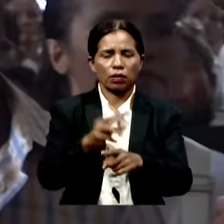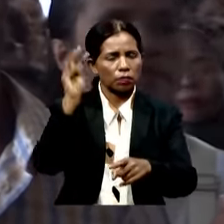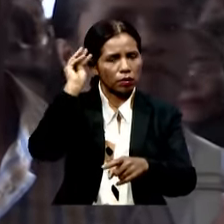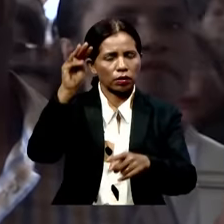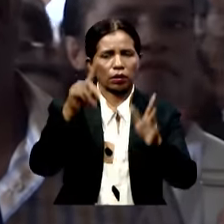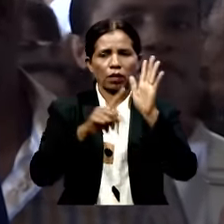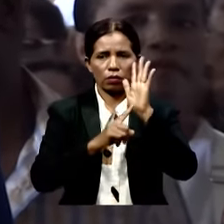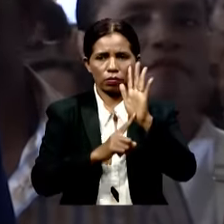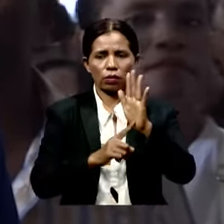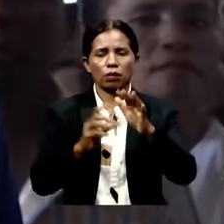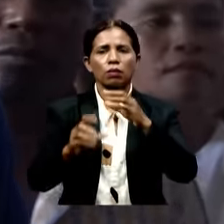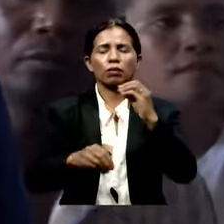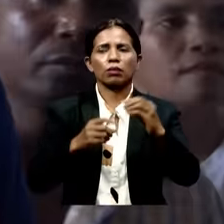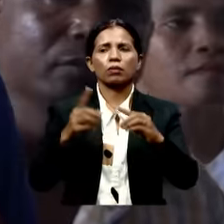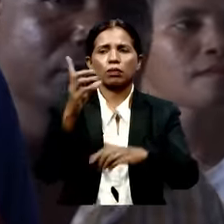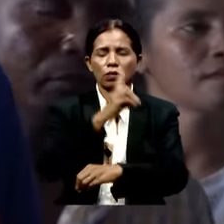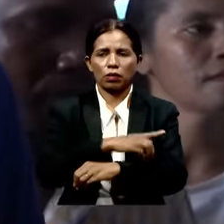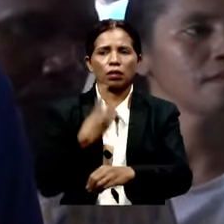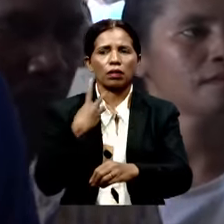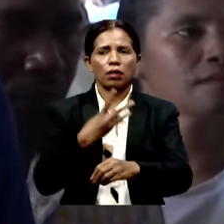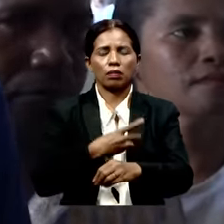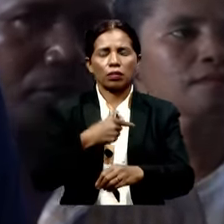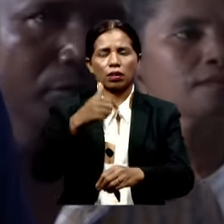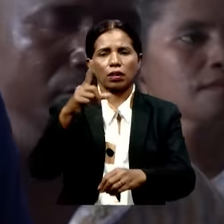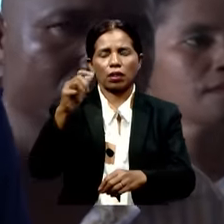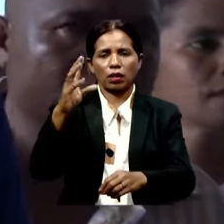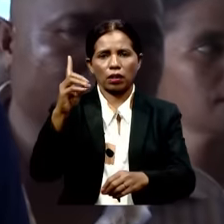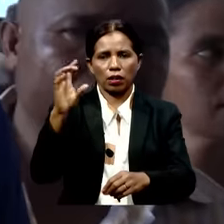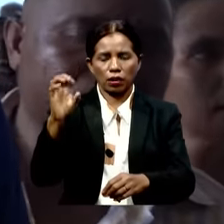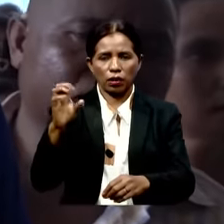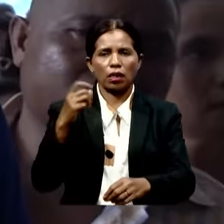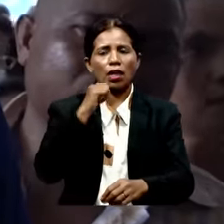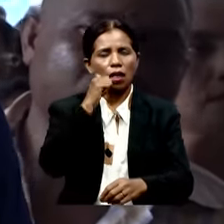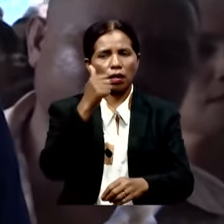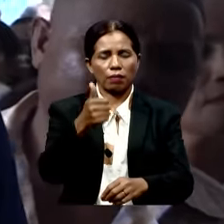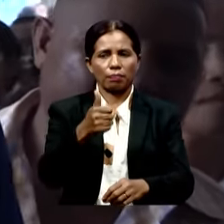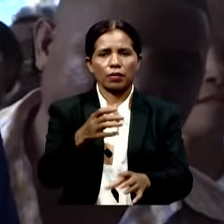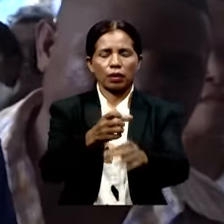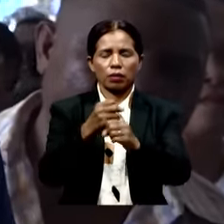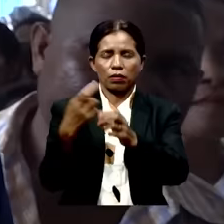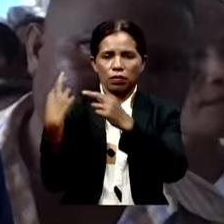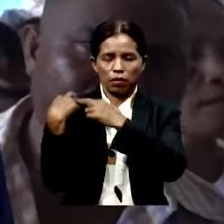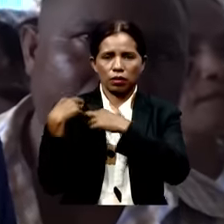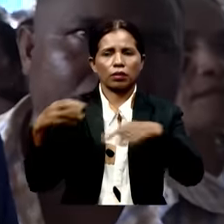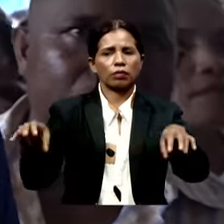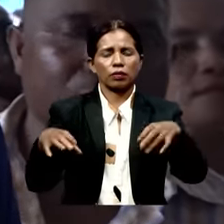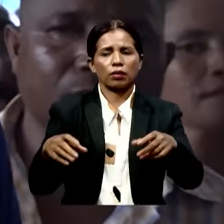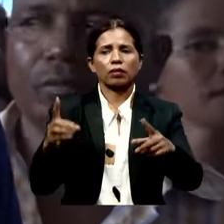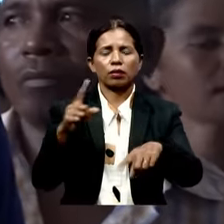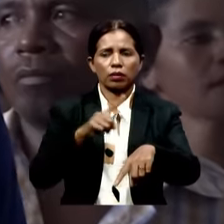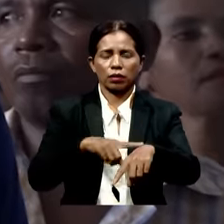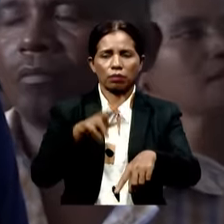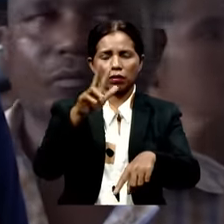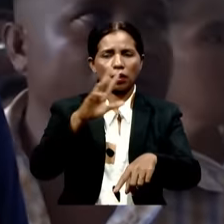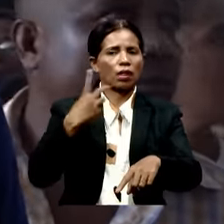Fosai katak ohi ne ami atu halu geladi bersih. Depois aban atu simu tomara depois. Entau ohi tuk tolu nene ami